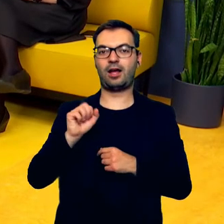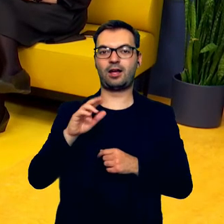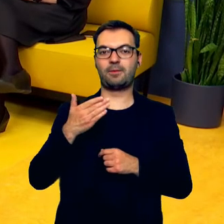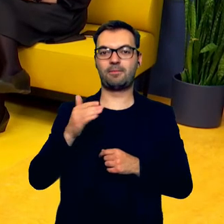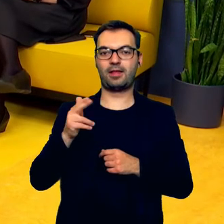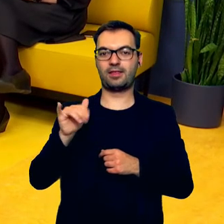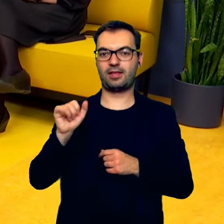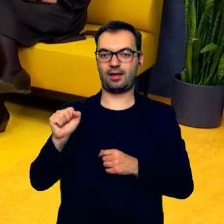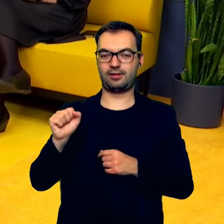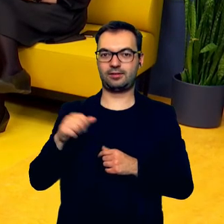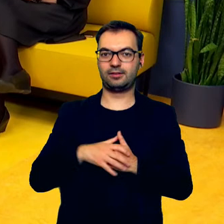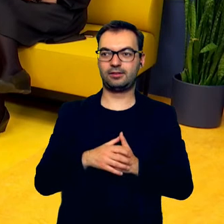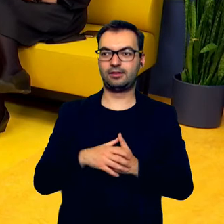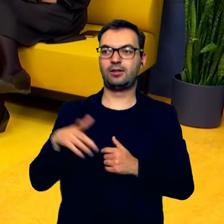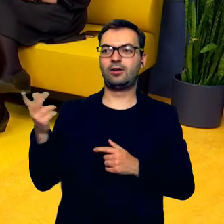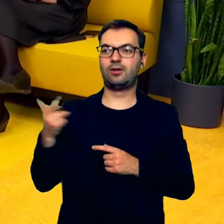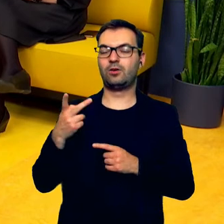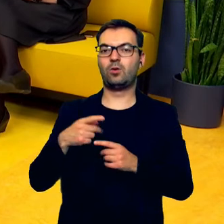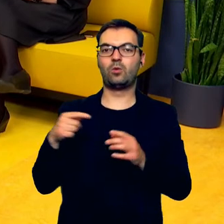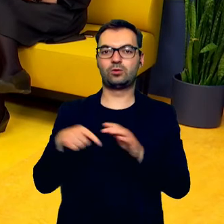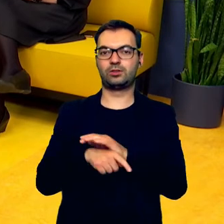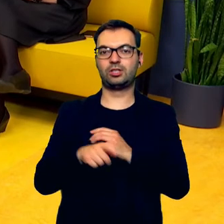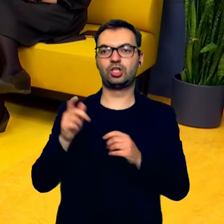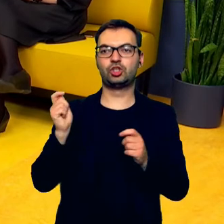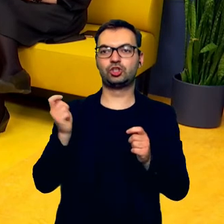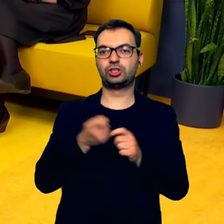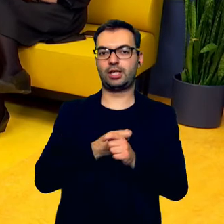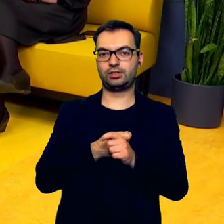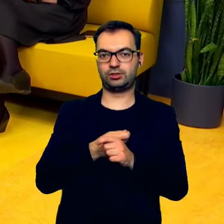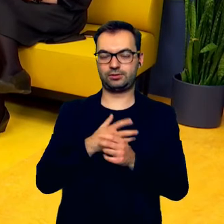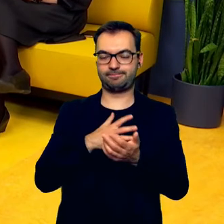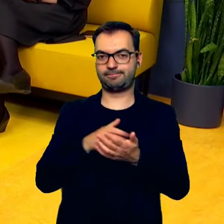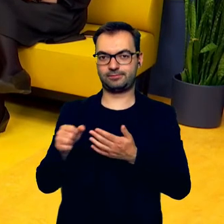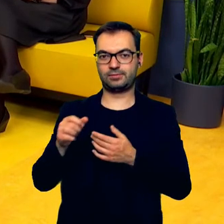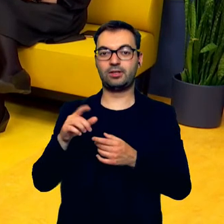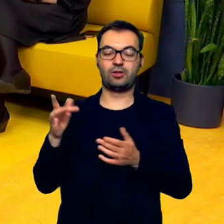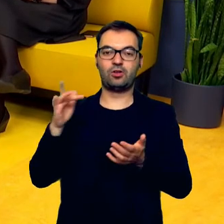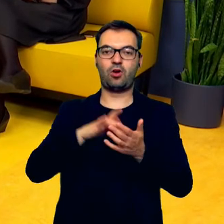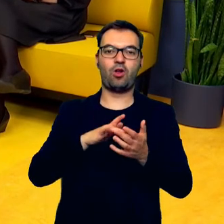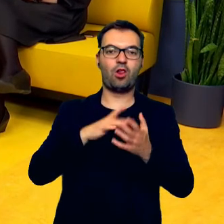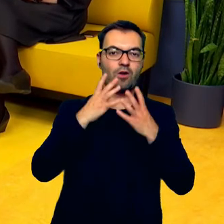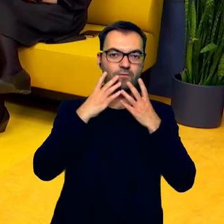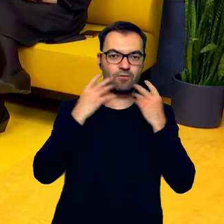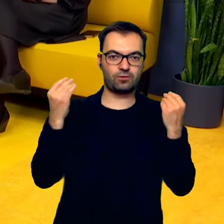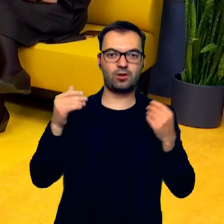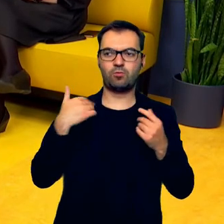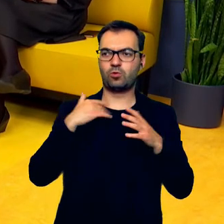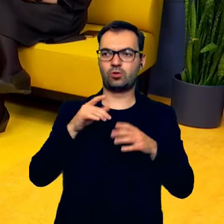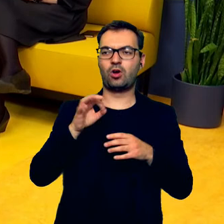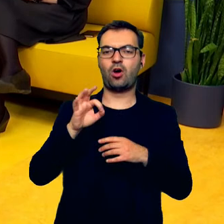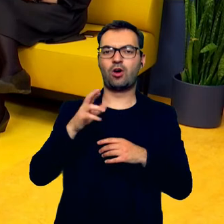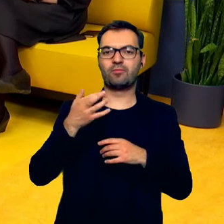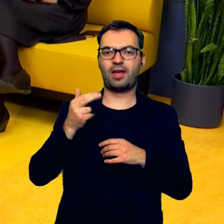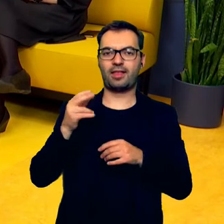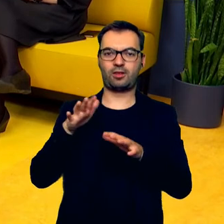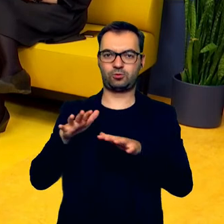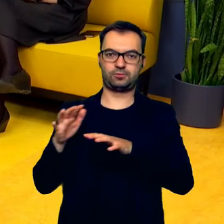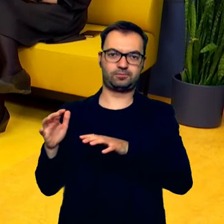Armenii. Razem z rodzicami uciekła przed rzezią Ormian do Lwowa. We Lwowie, jak wiadomo, była liczna diaspora ormiańska